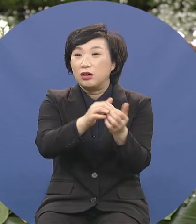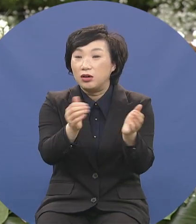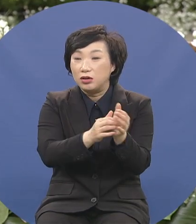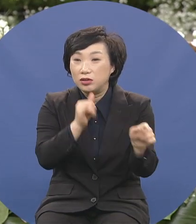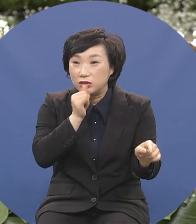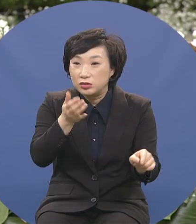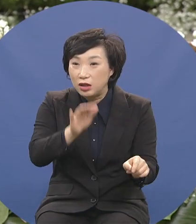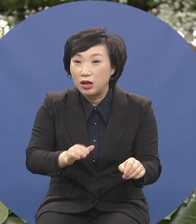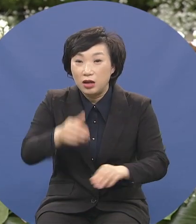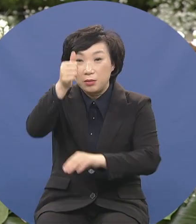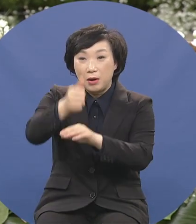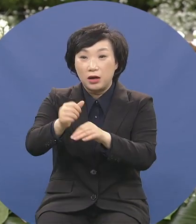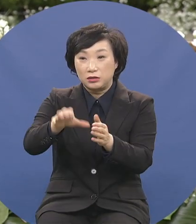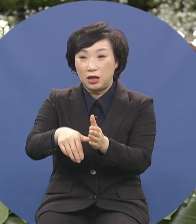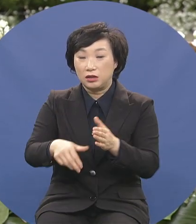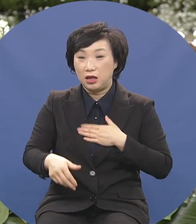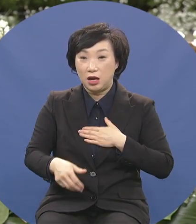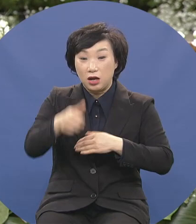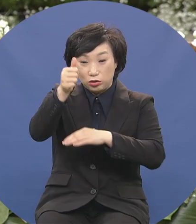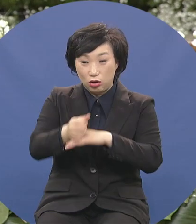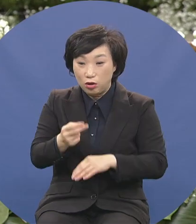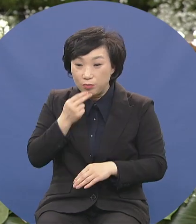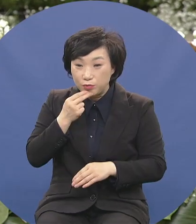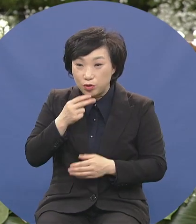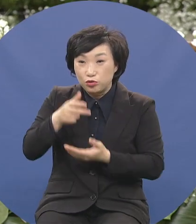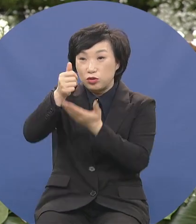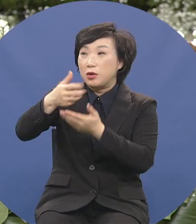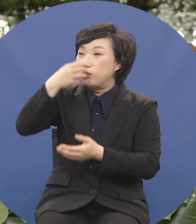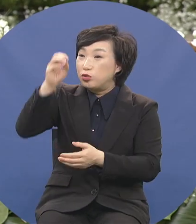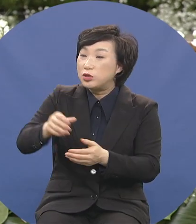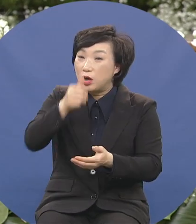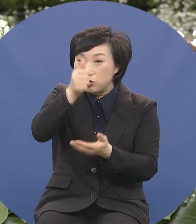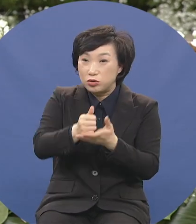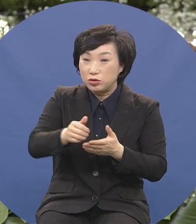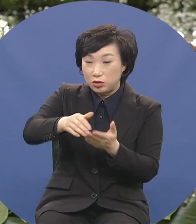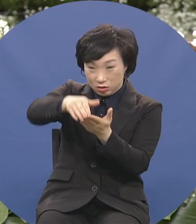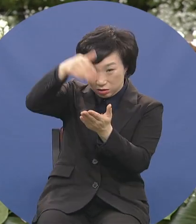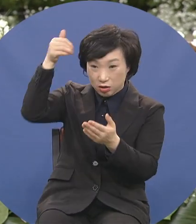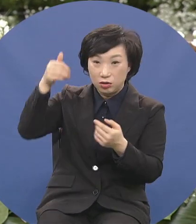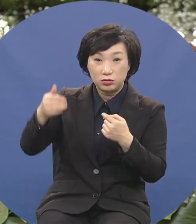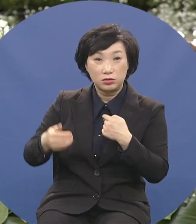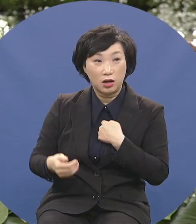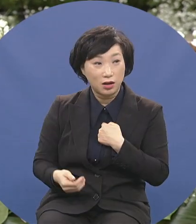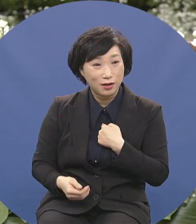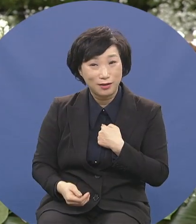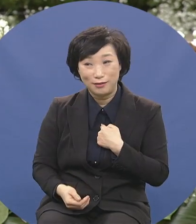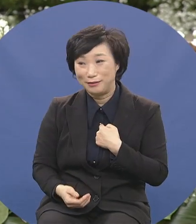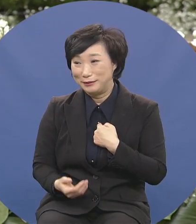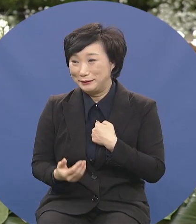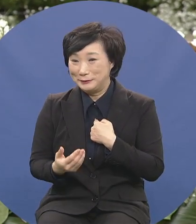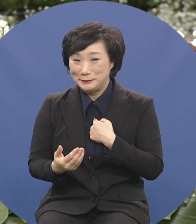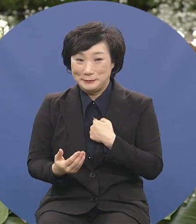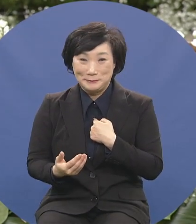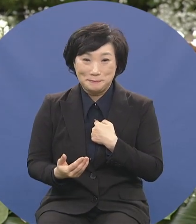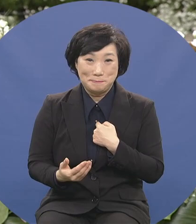작품이 없고 주님을 무시한 죄로 쫓겨나는 당사자라면